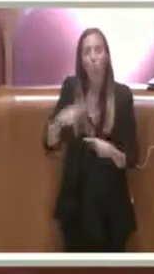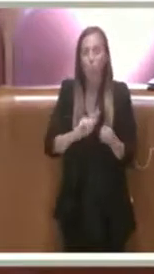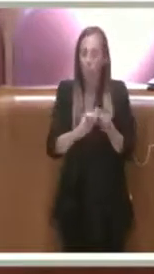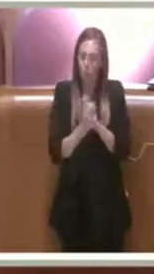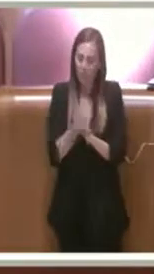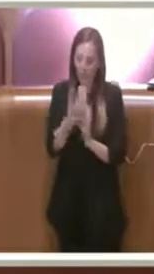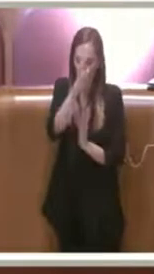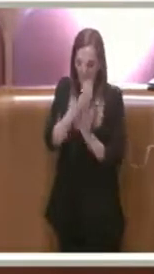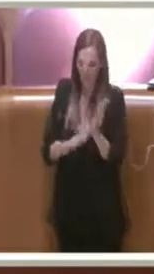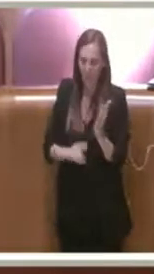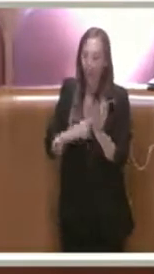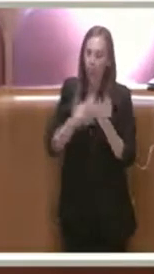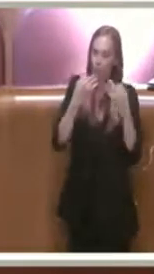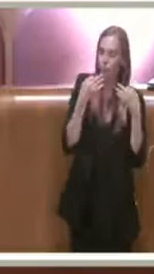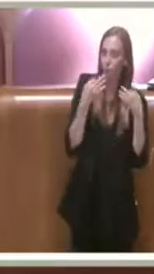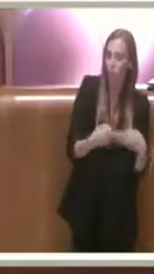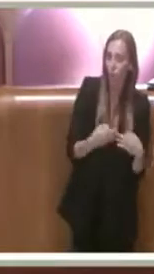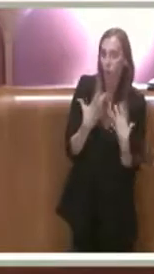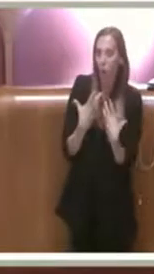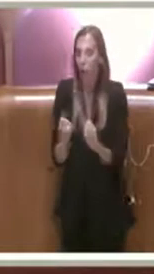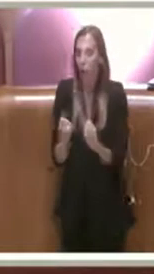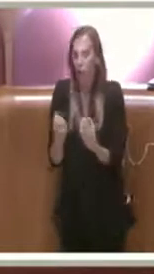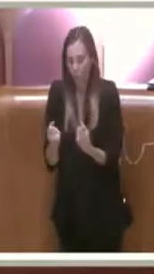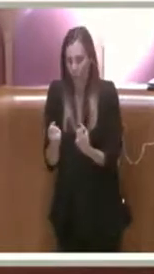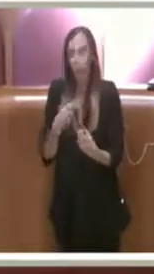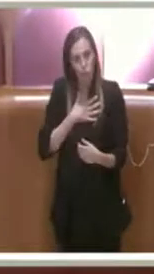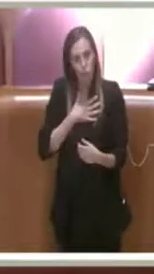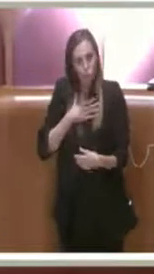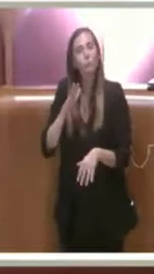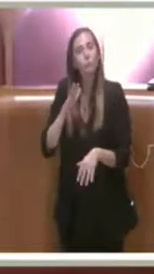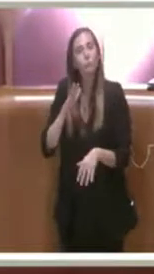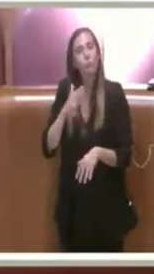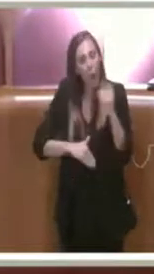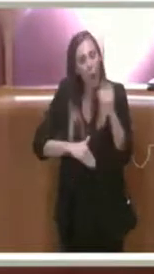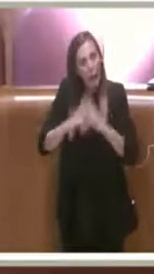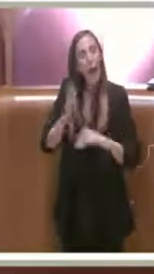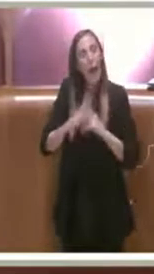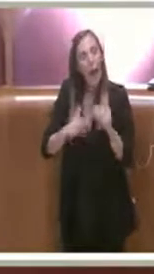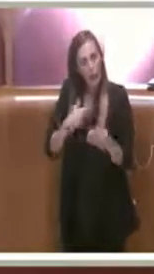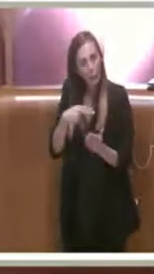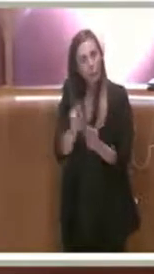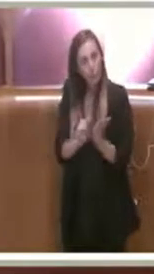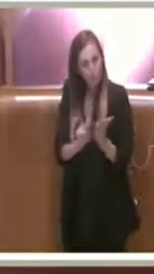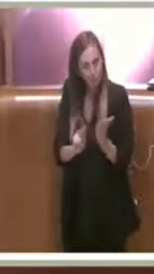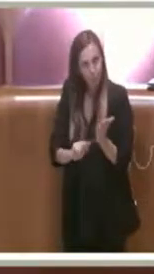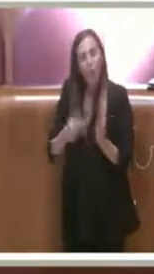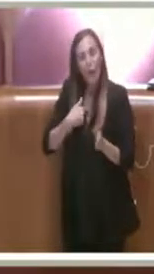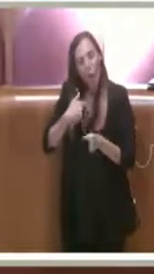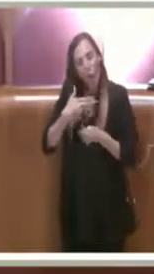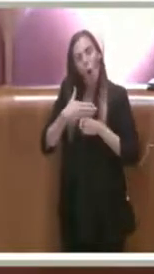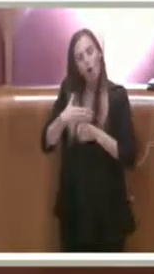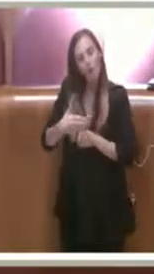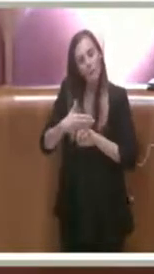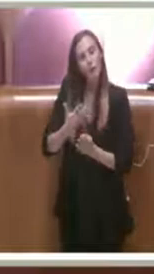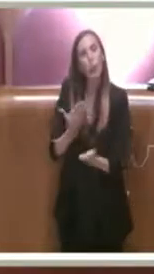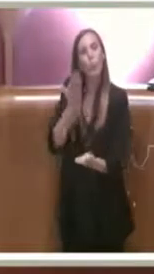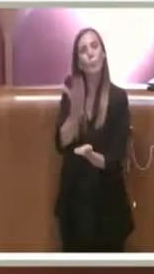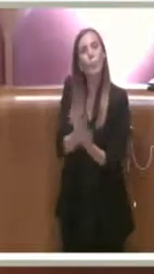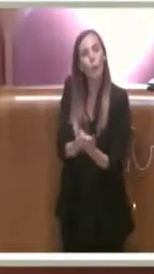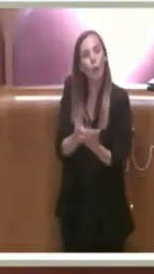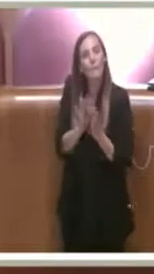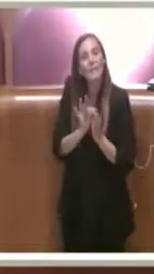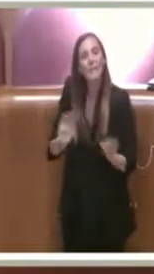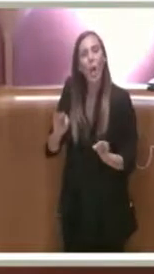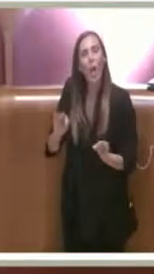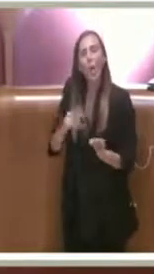negli aspetti formali che nei contenuti, ho fatto anche la mia parte nell'aspetto di condivisione della proposta, mettendo a disposizione